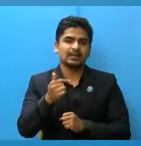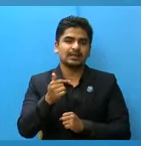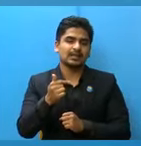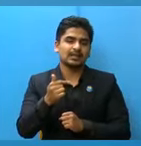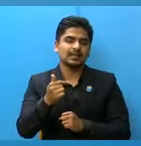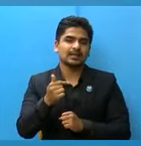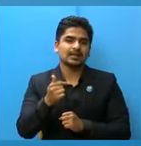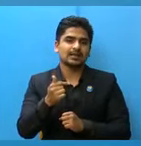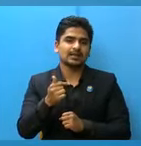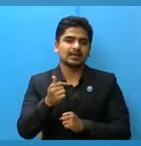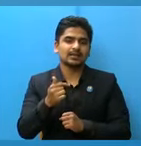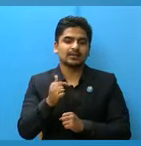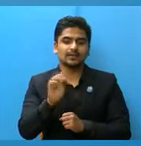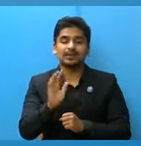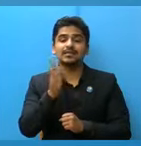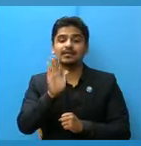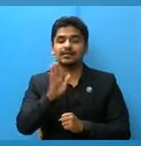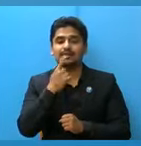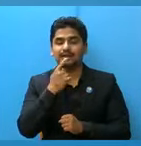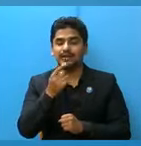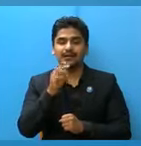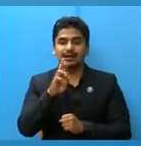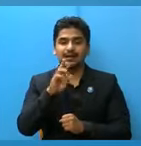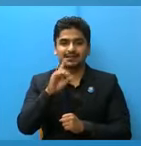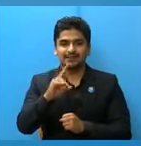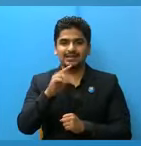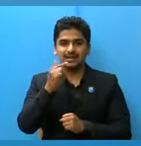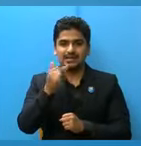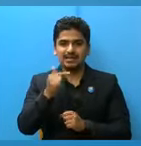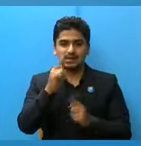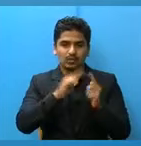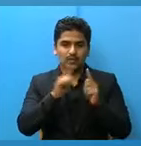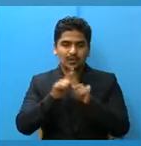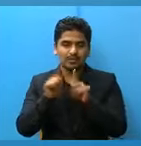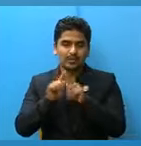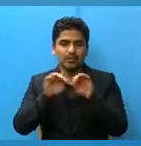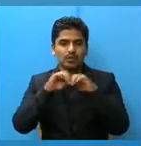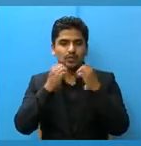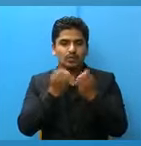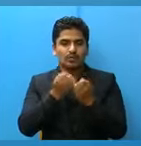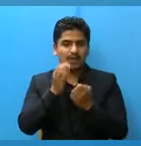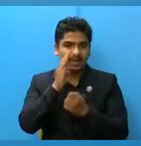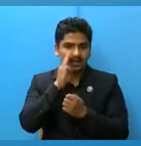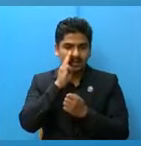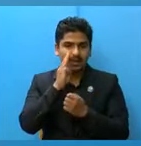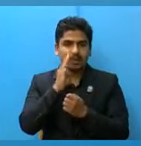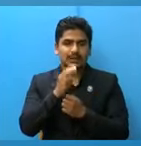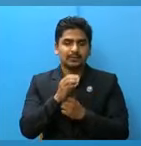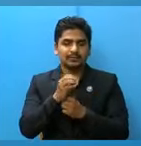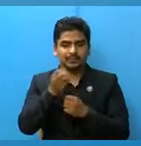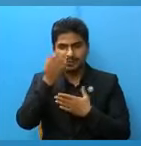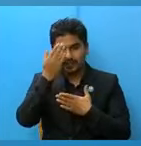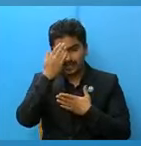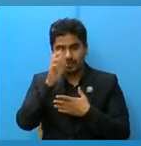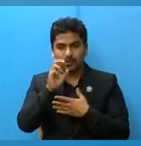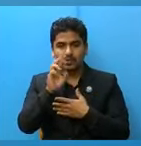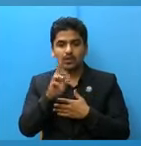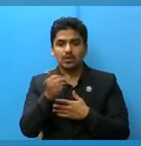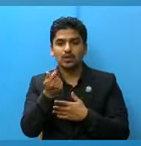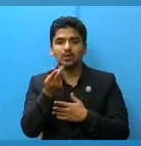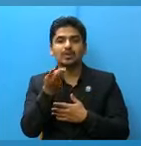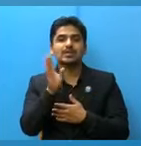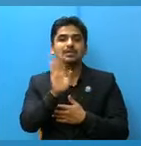नौने पणी सम्मुदाय मां संक्रामाण को दर क्वाती